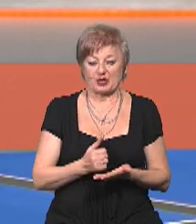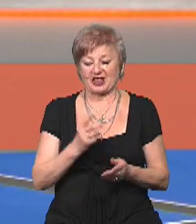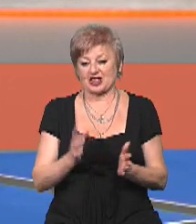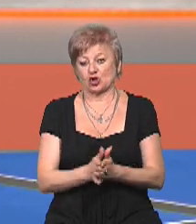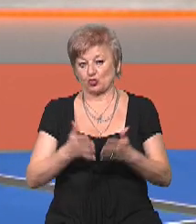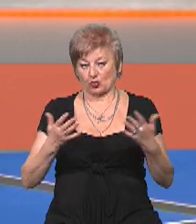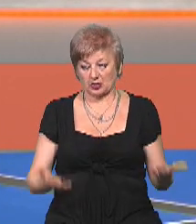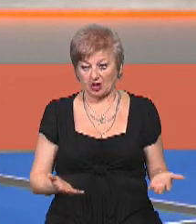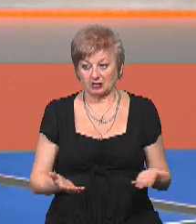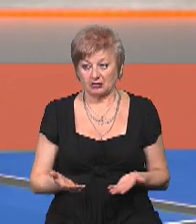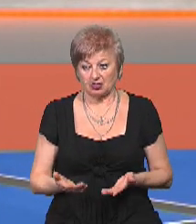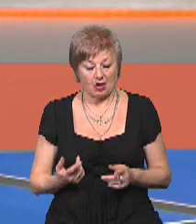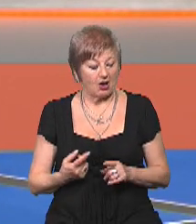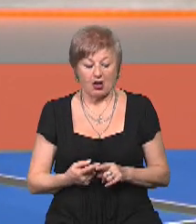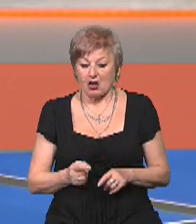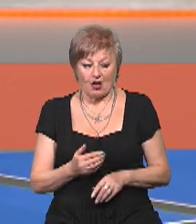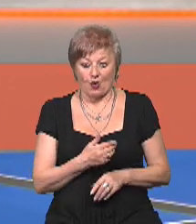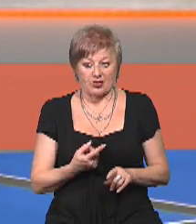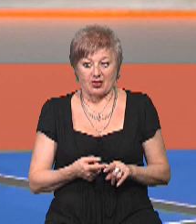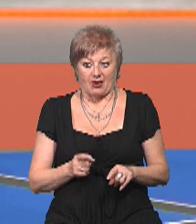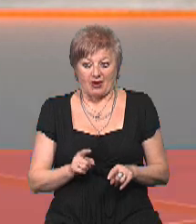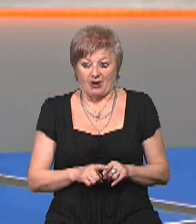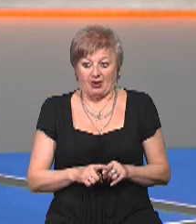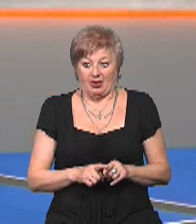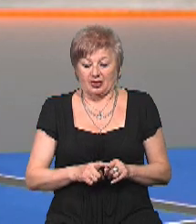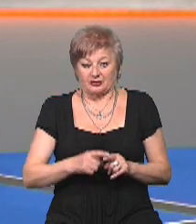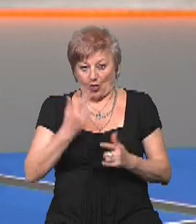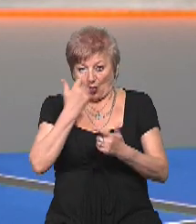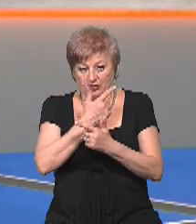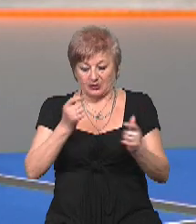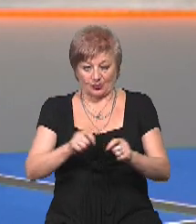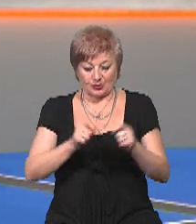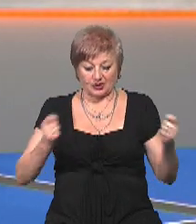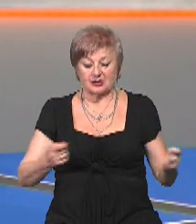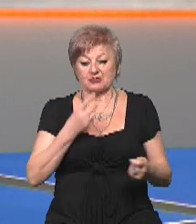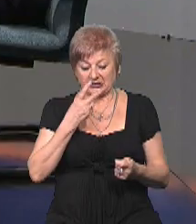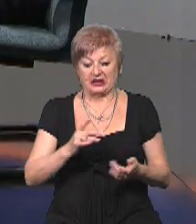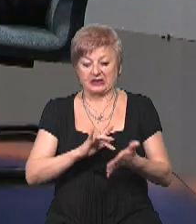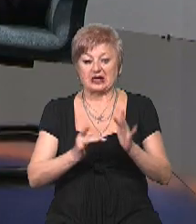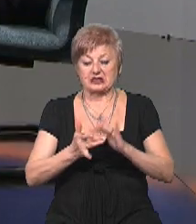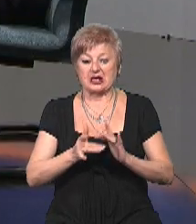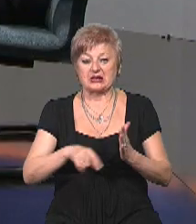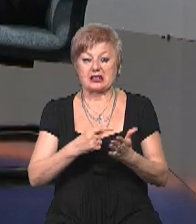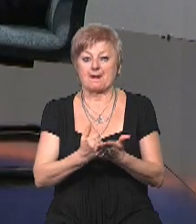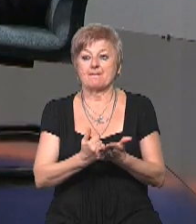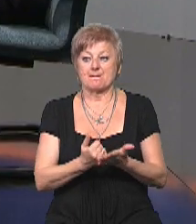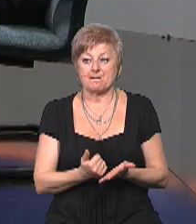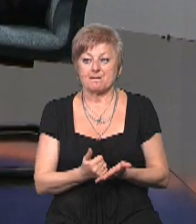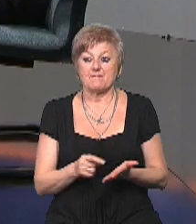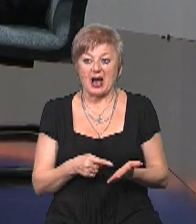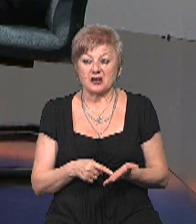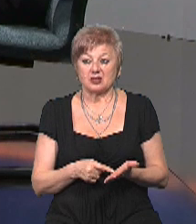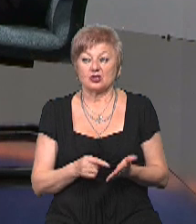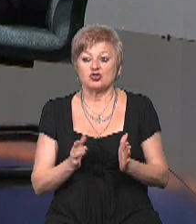журнали. Хоча це йде повна інформаційна відкритість, і на сайті мерії є інформація про те, що